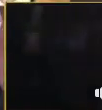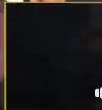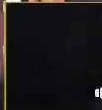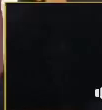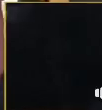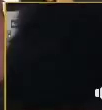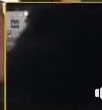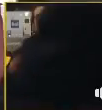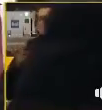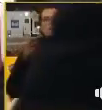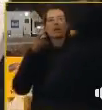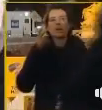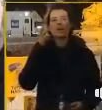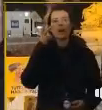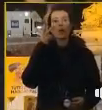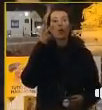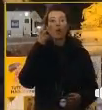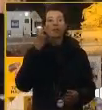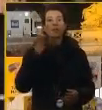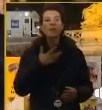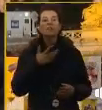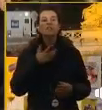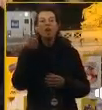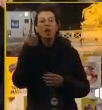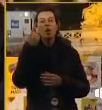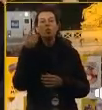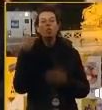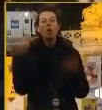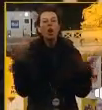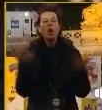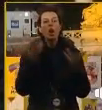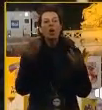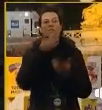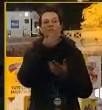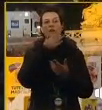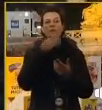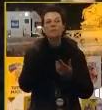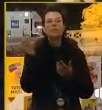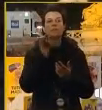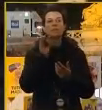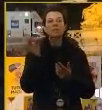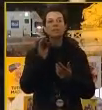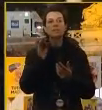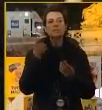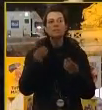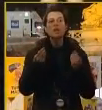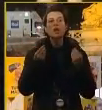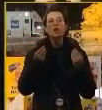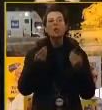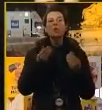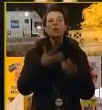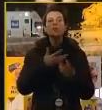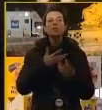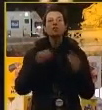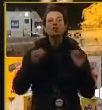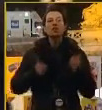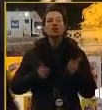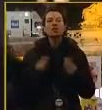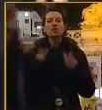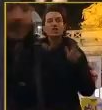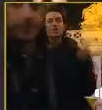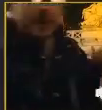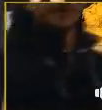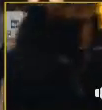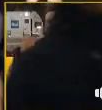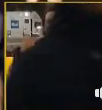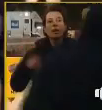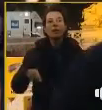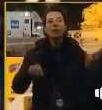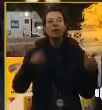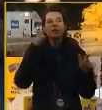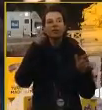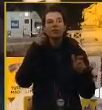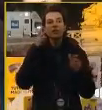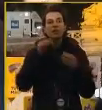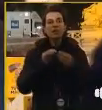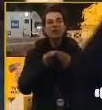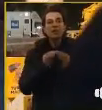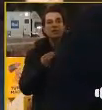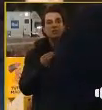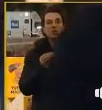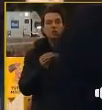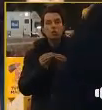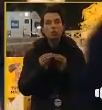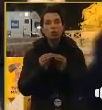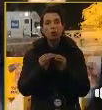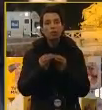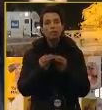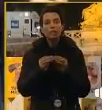Guardate che c'è una cosa meravigliosa. Quando i cittadini avranno gli strumenti per fare un referendum alla settimana da